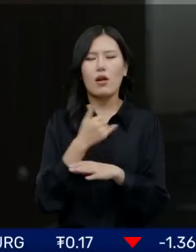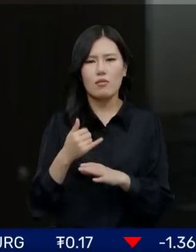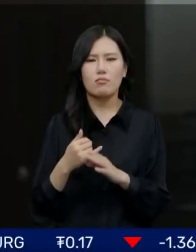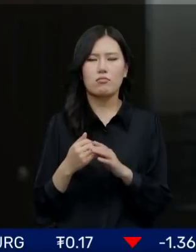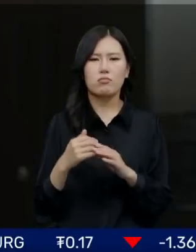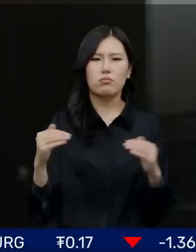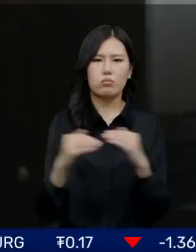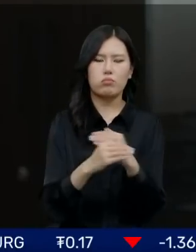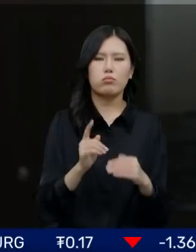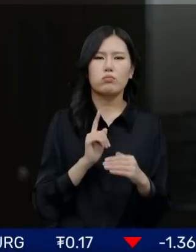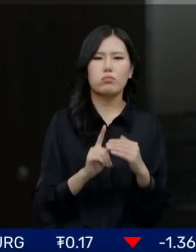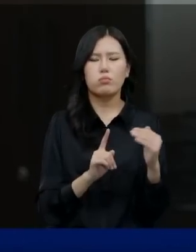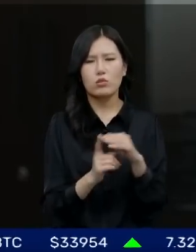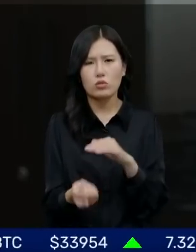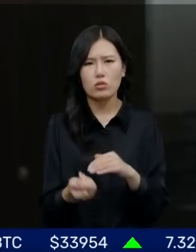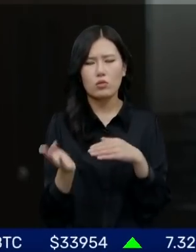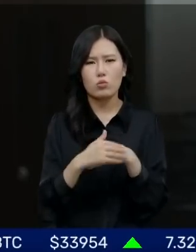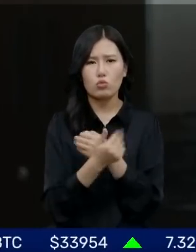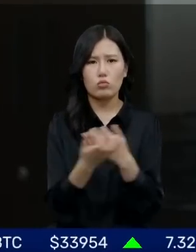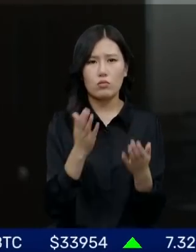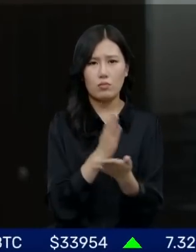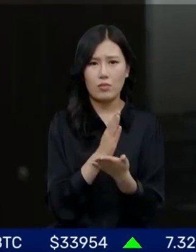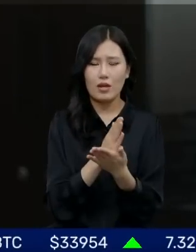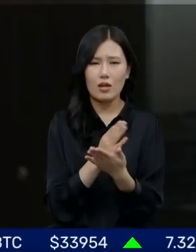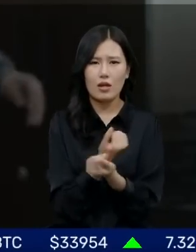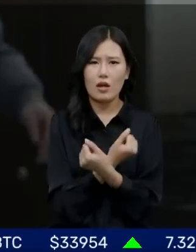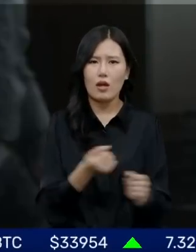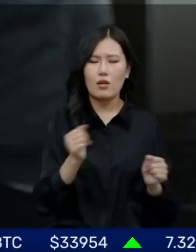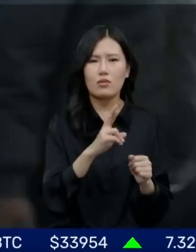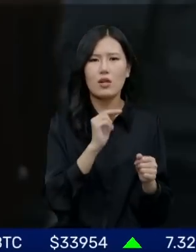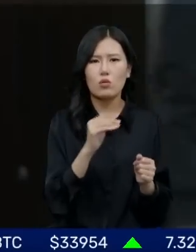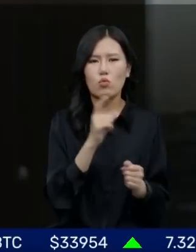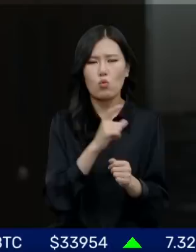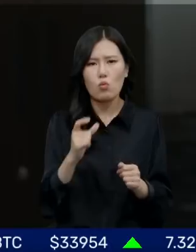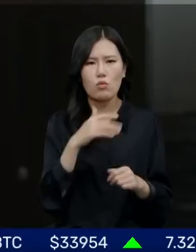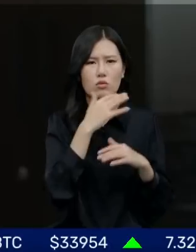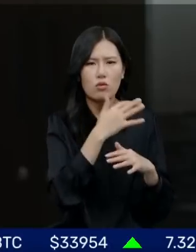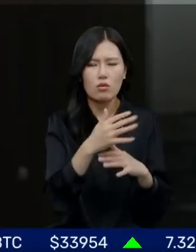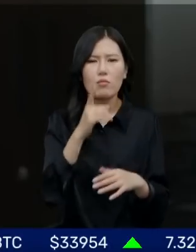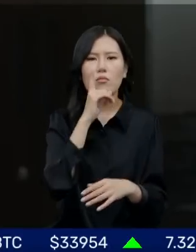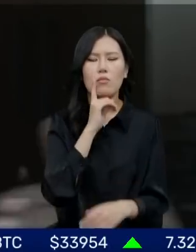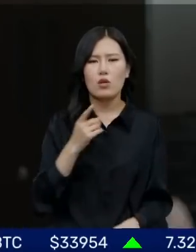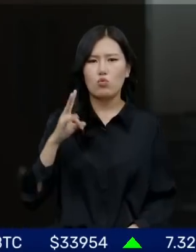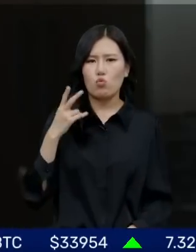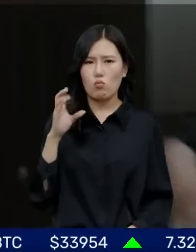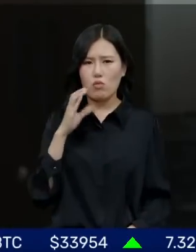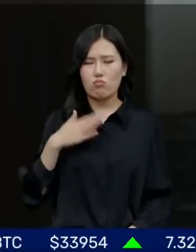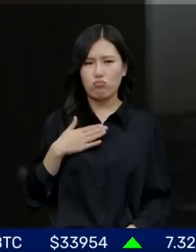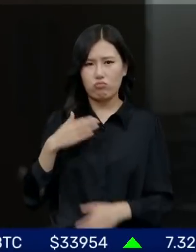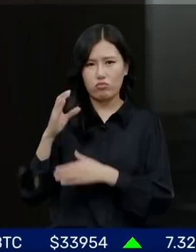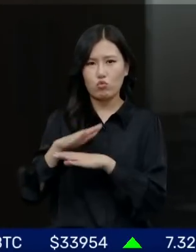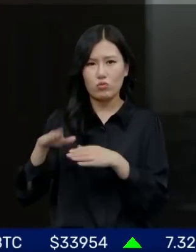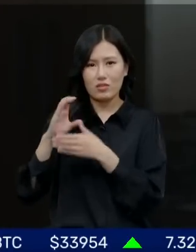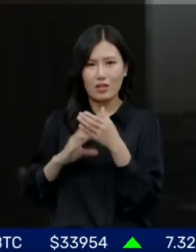амиа маш их алдаж байна. Үүнийг мөн шийдвэрлэх хүмүүсийн зан үйлийг өөрчлөх тал дээр манай нэгдсэн үндэсний байгууллагын хүүхдийн сан